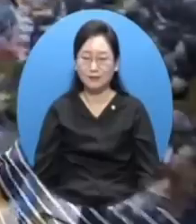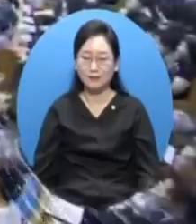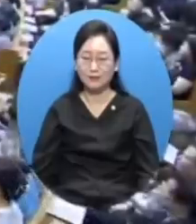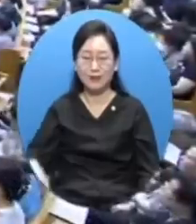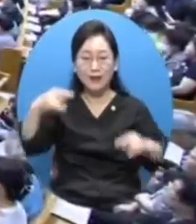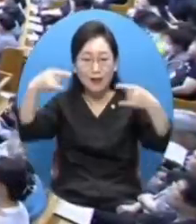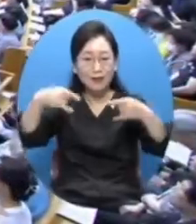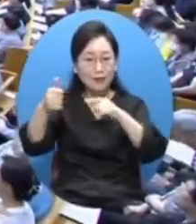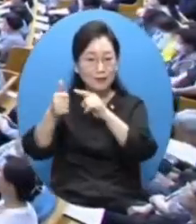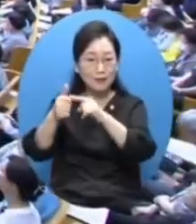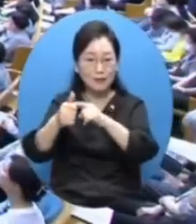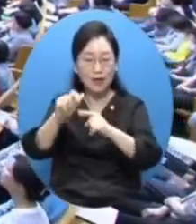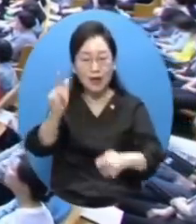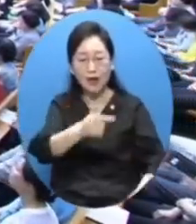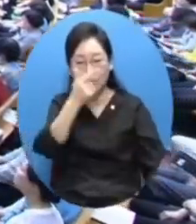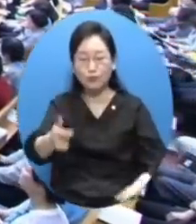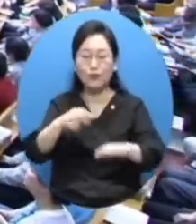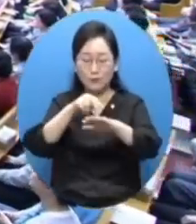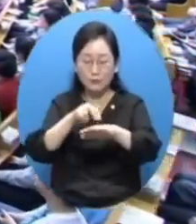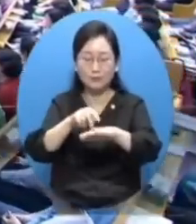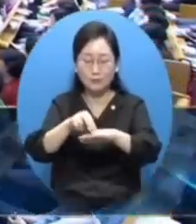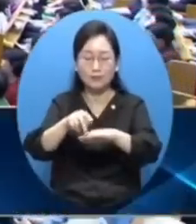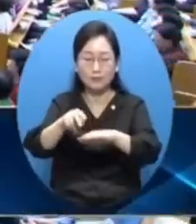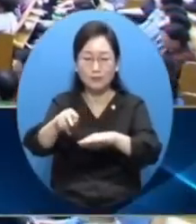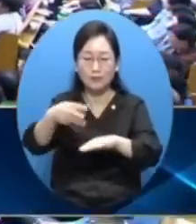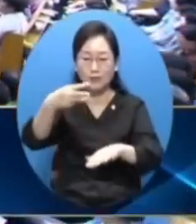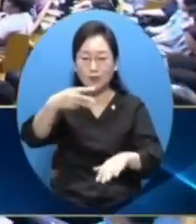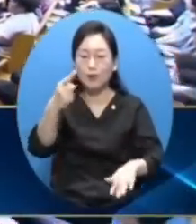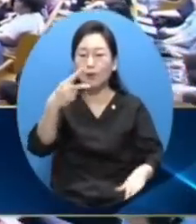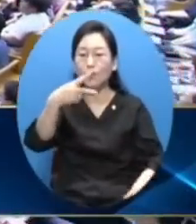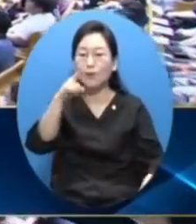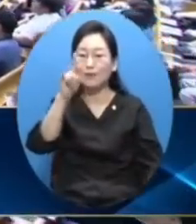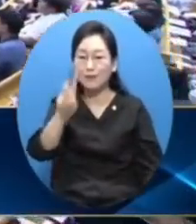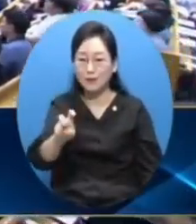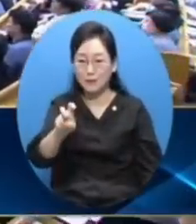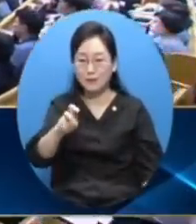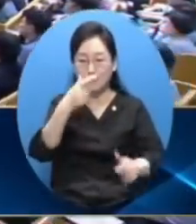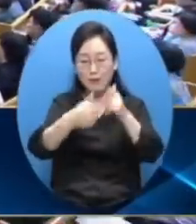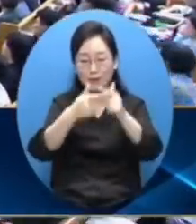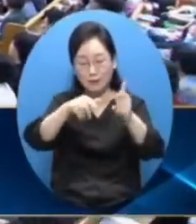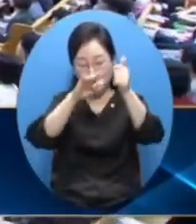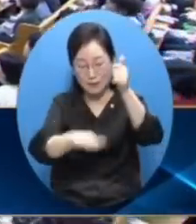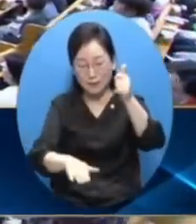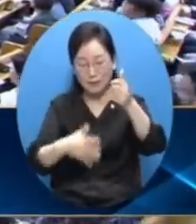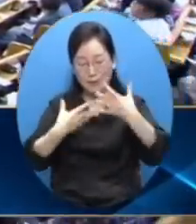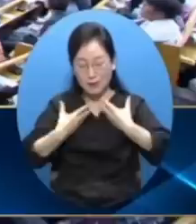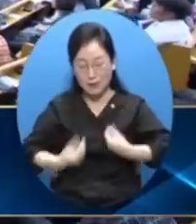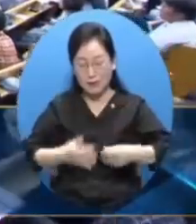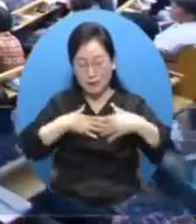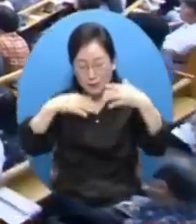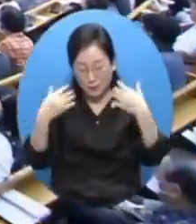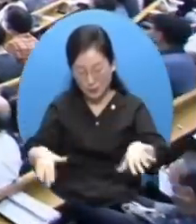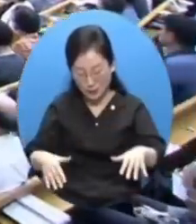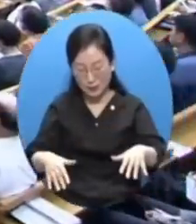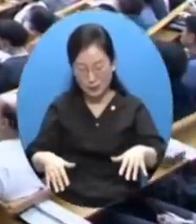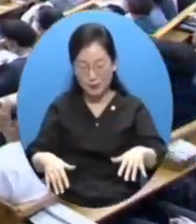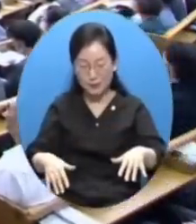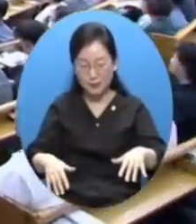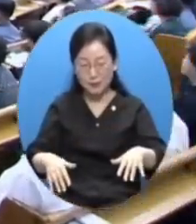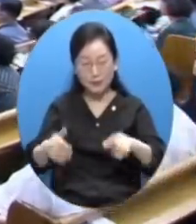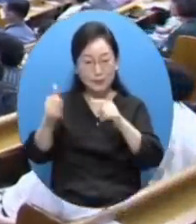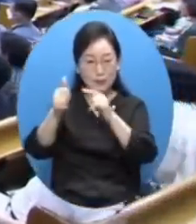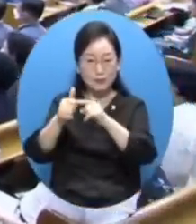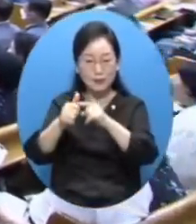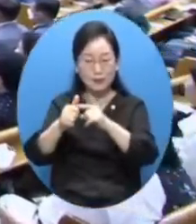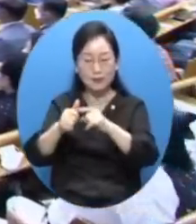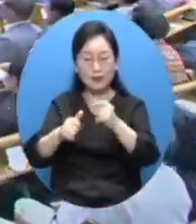엘리야가 하룻길 광야에 들어가서 노렙나무 아래에 누웠습니다. 낙심하고 피곤하여 지친 엘리야가